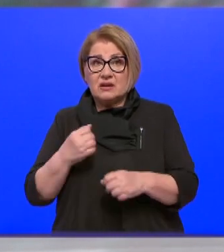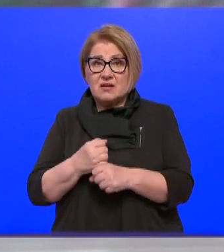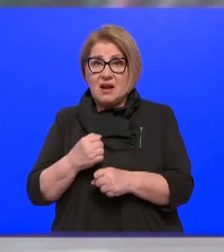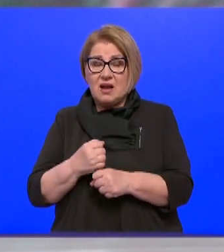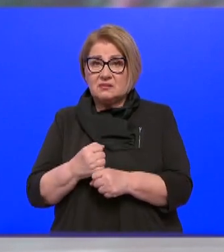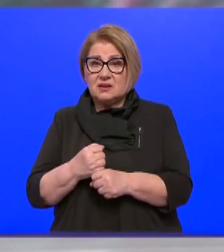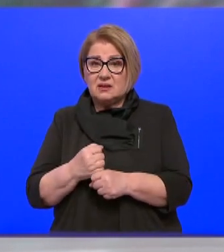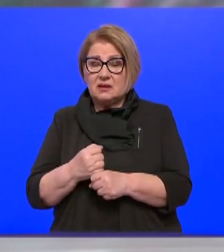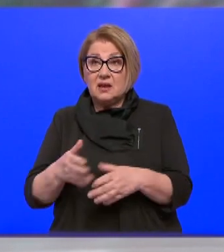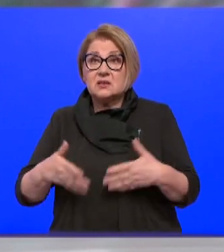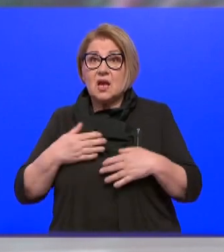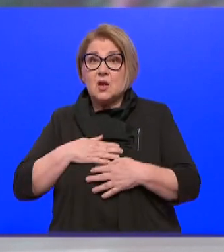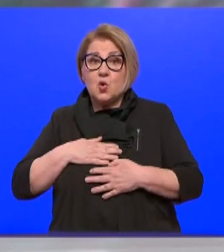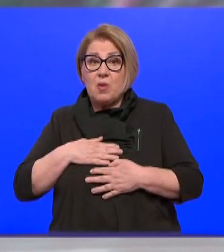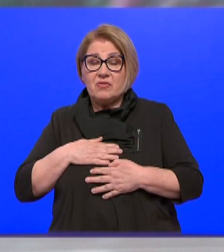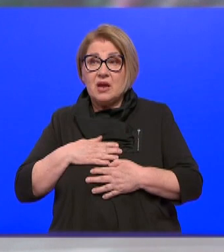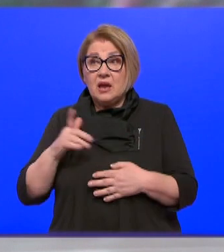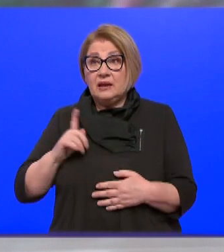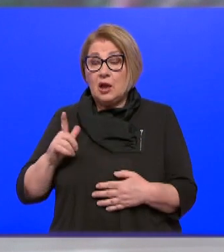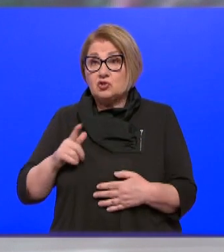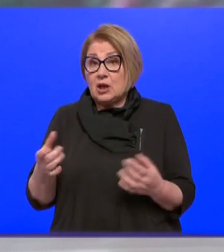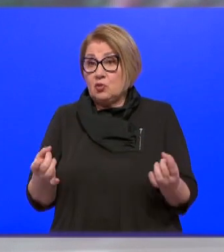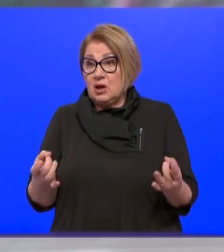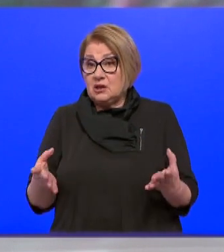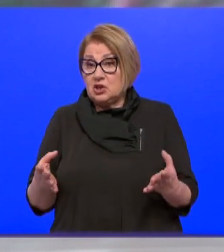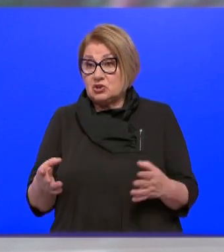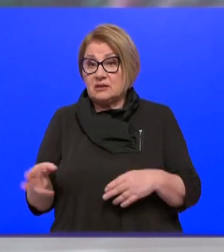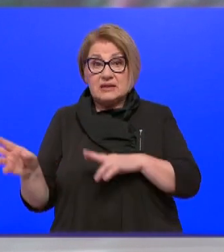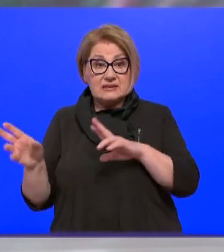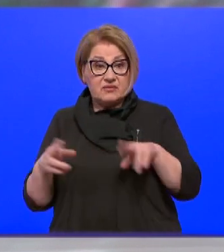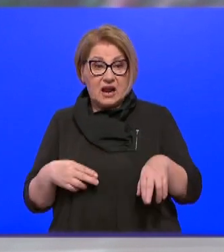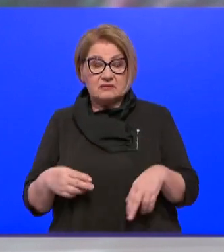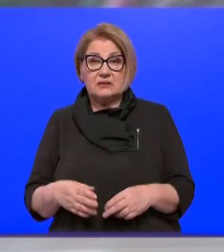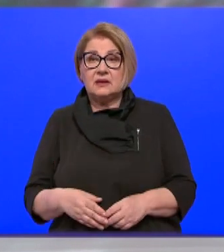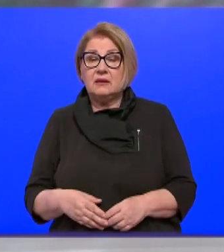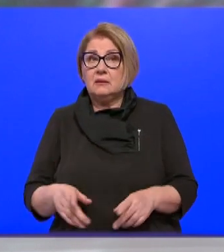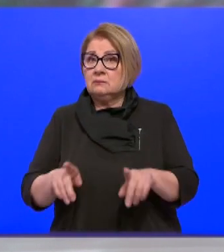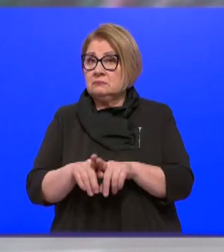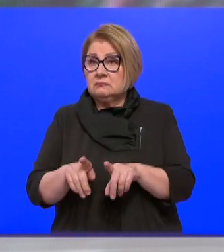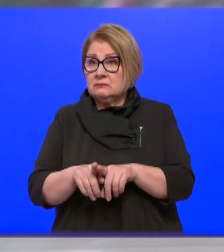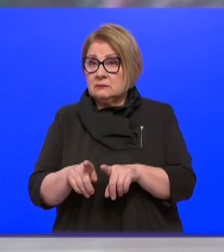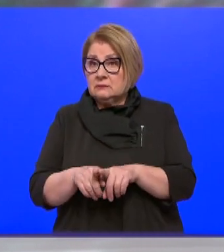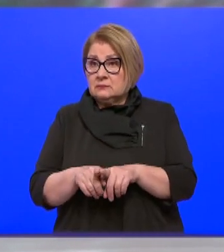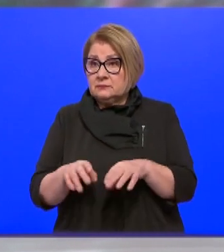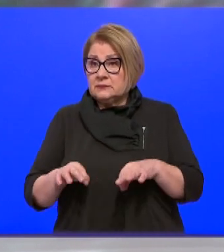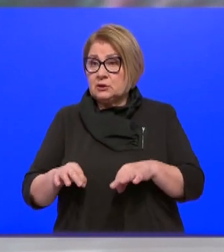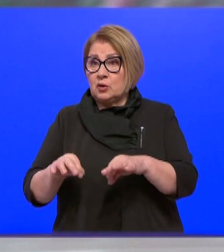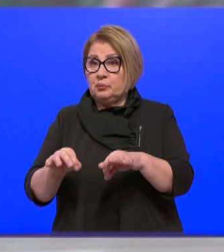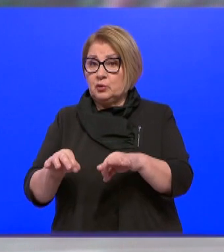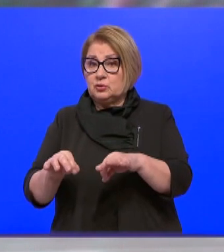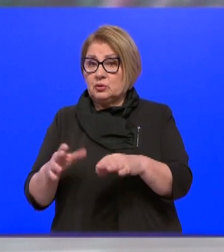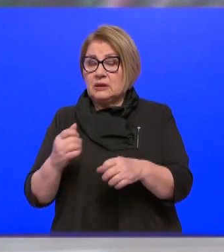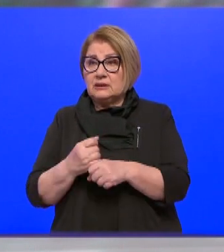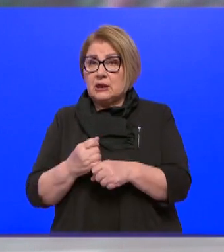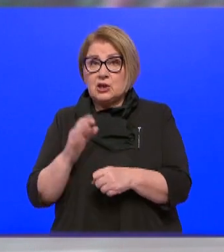i radi iz ljubavi i ne očekuje ništa za uzvrat, ali isto tako na tom putu, posebno kad radiš